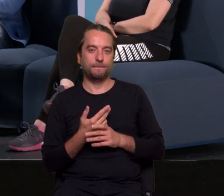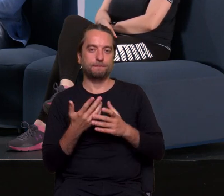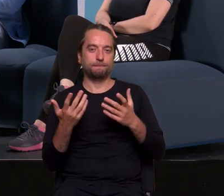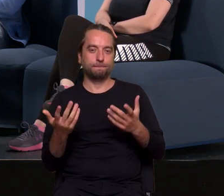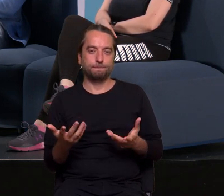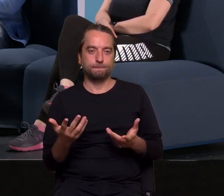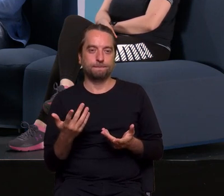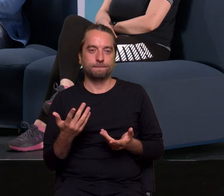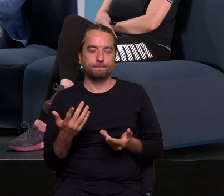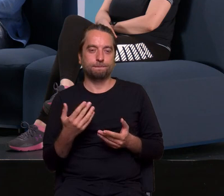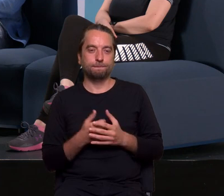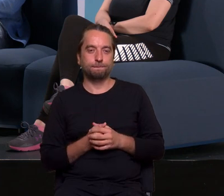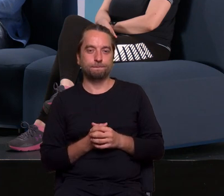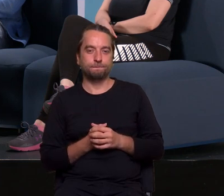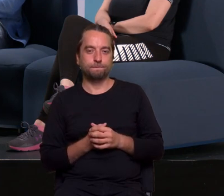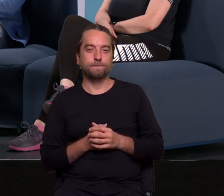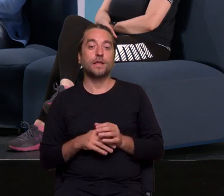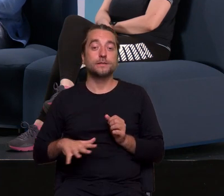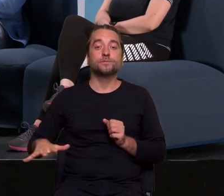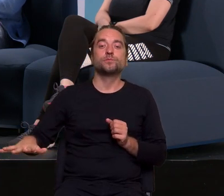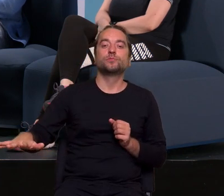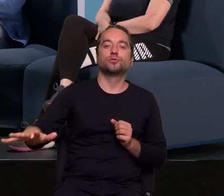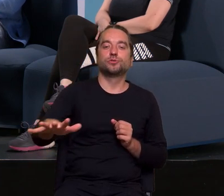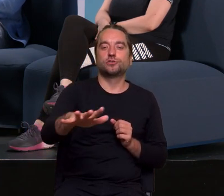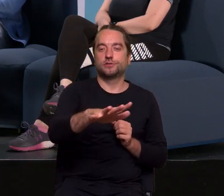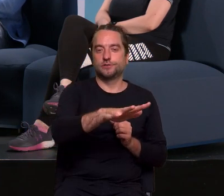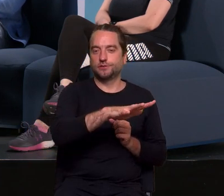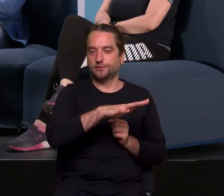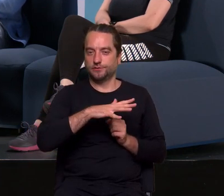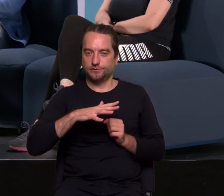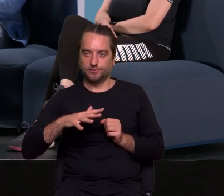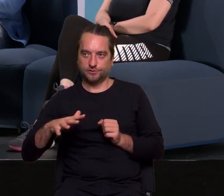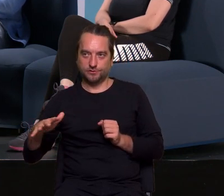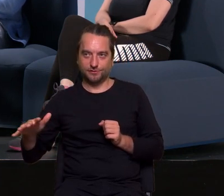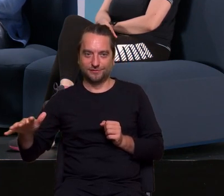takie przebywanie w przestrzeni, która